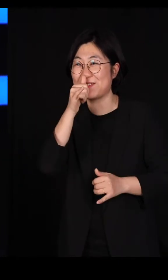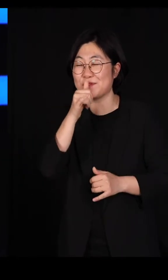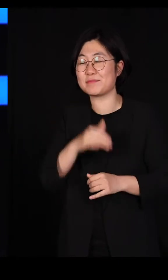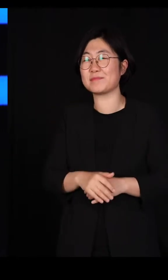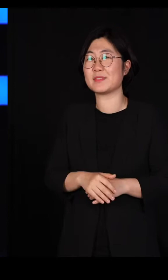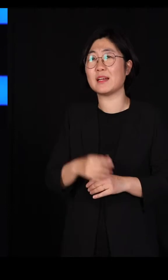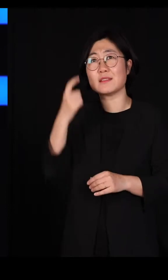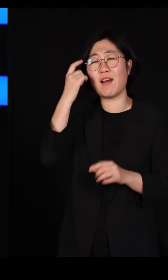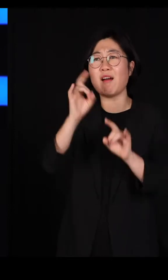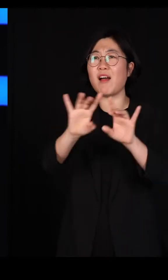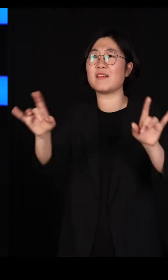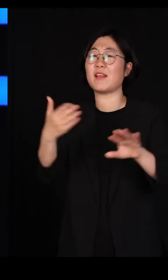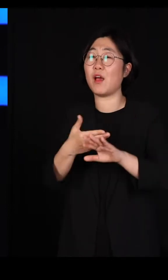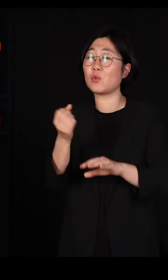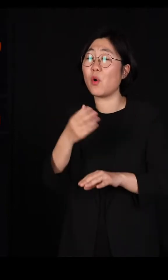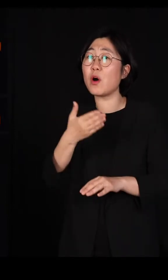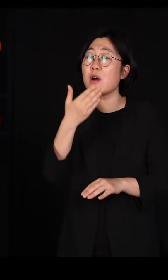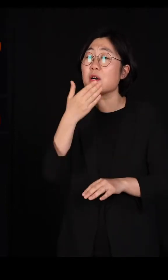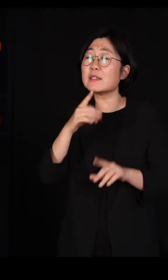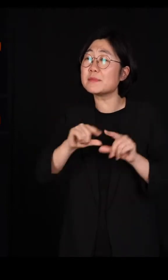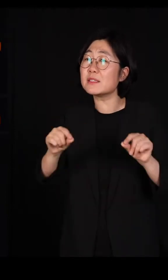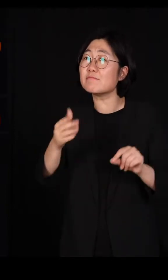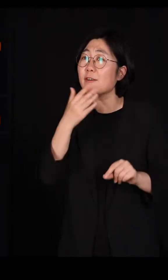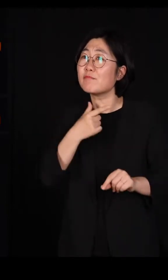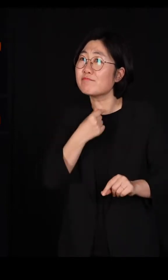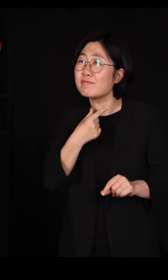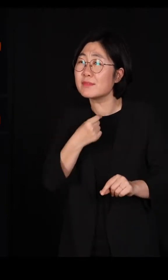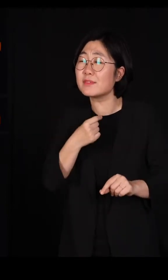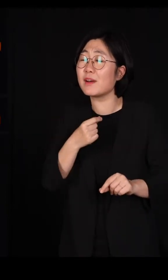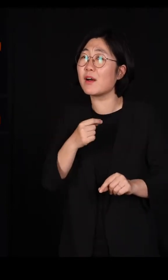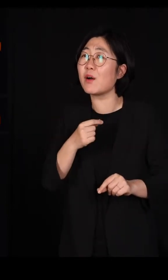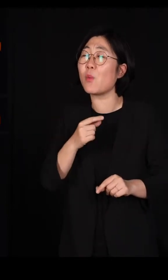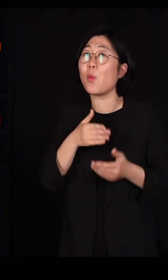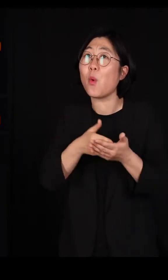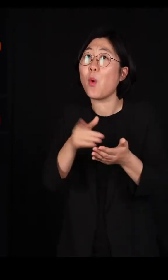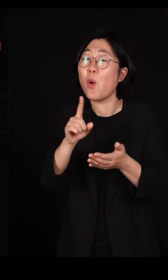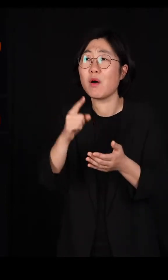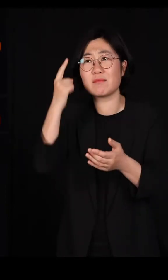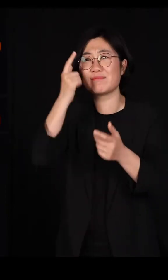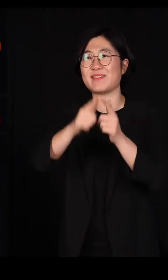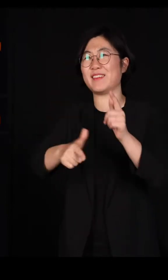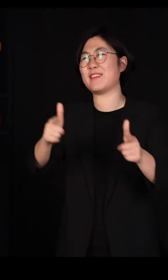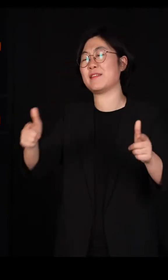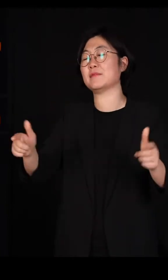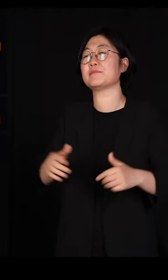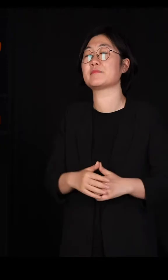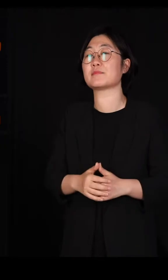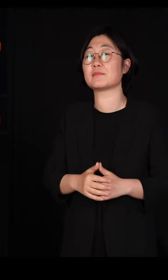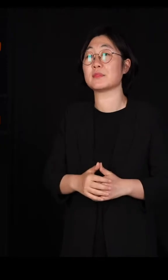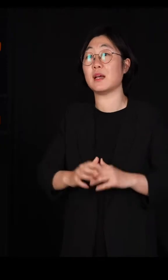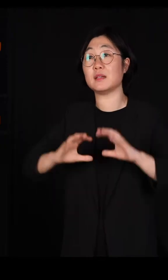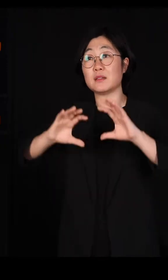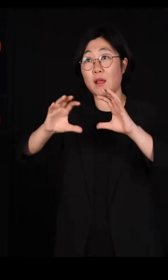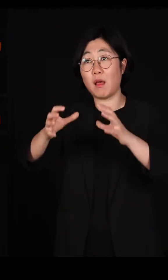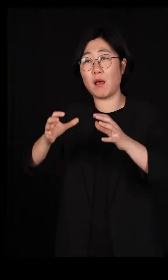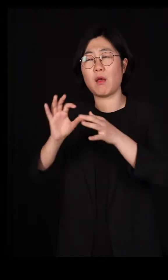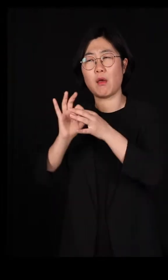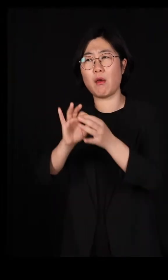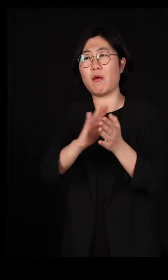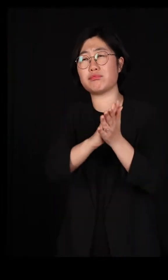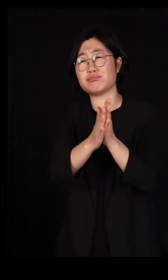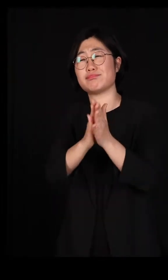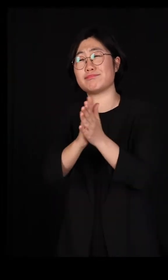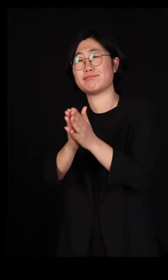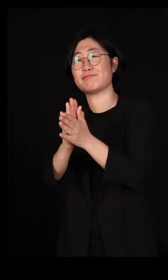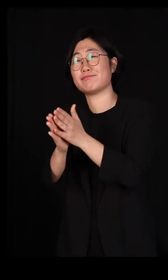일상이 달라요. 그렇죠? 음식을 대하는 태도 자체가 다르겠지요. 세상이 계속 변하는데, 다른 건